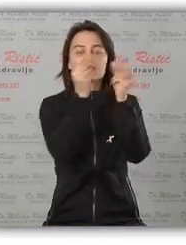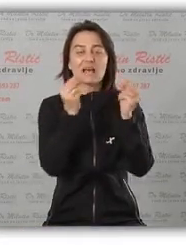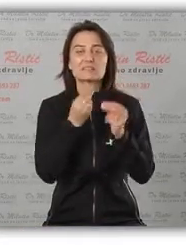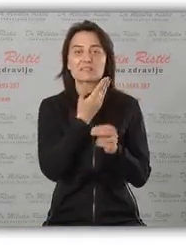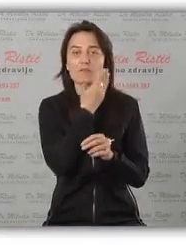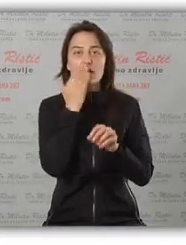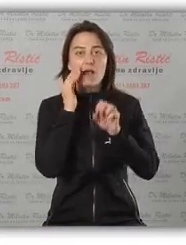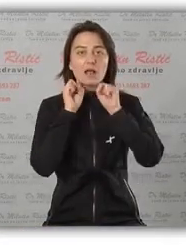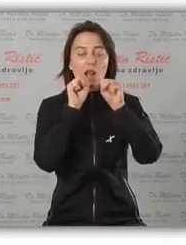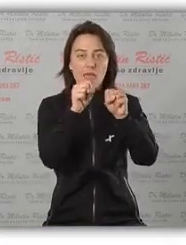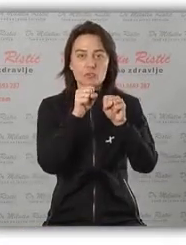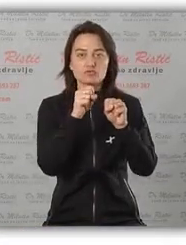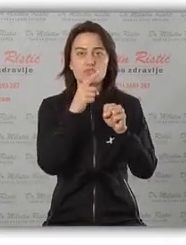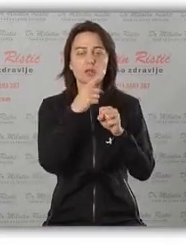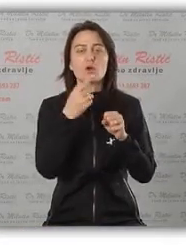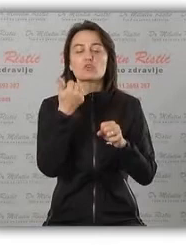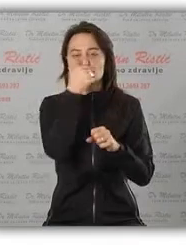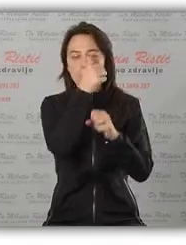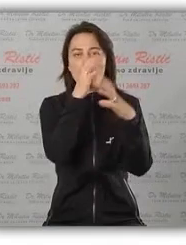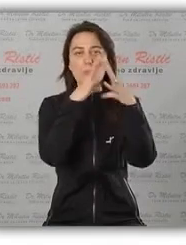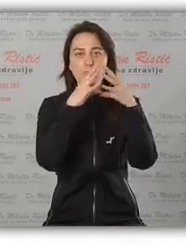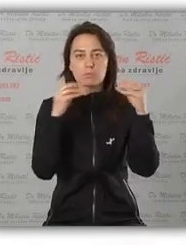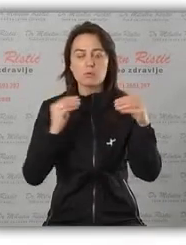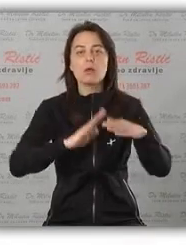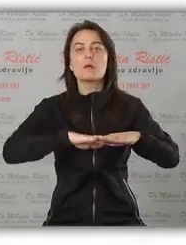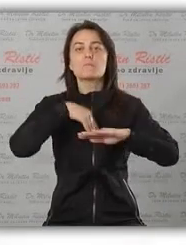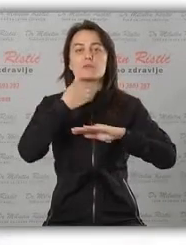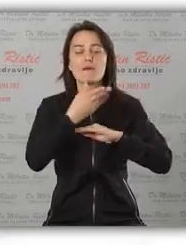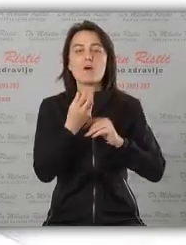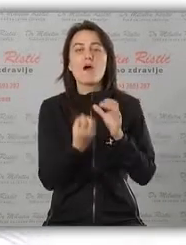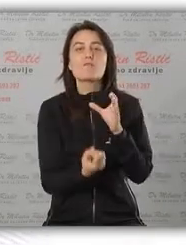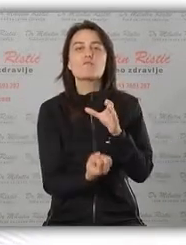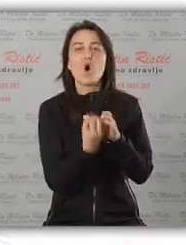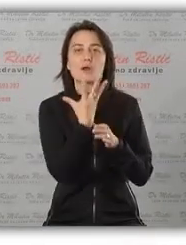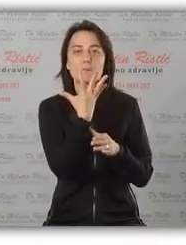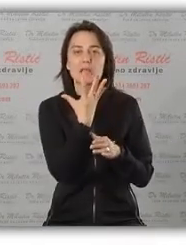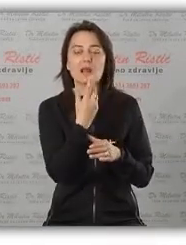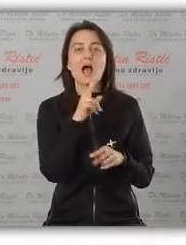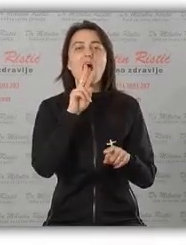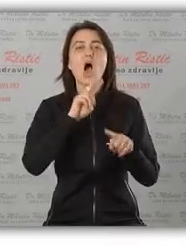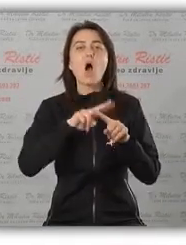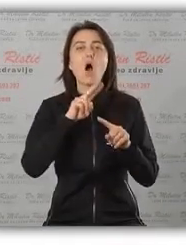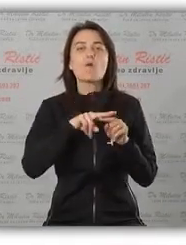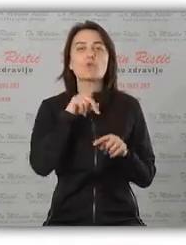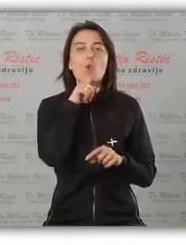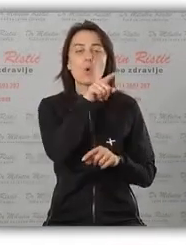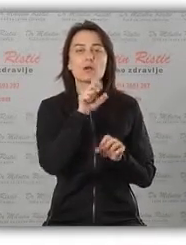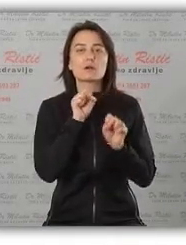na strukturu gleđi tako što je razgrađuje, a zatim formira